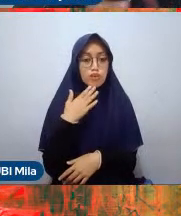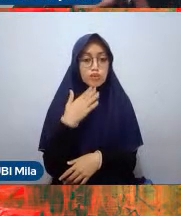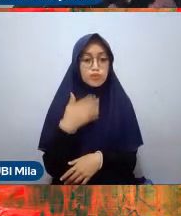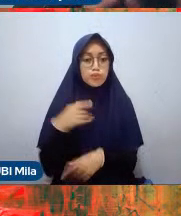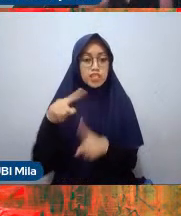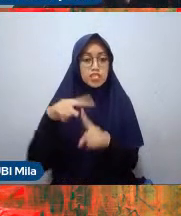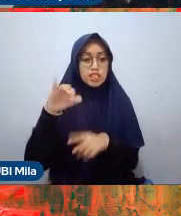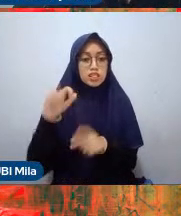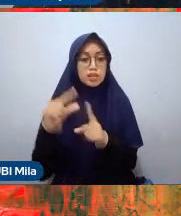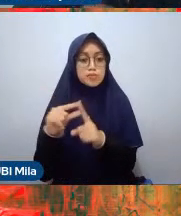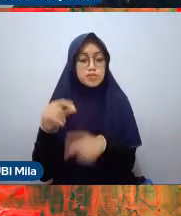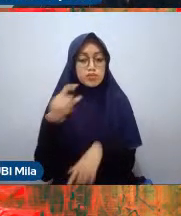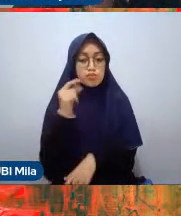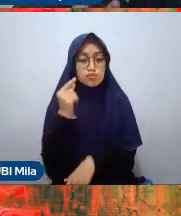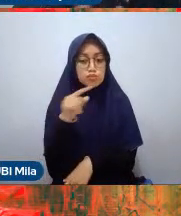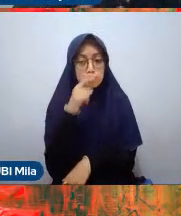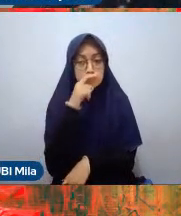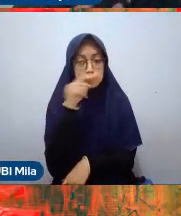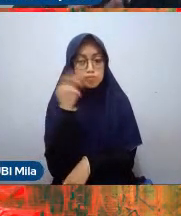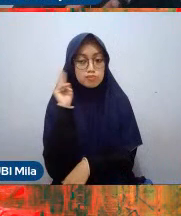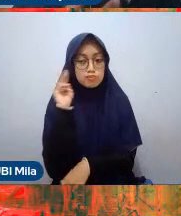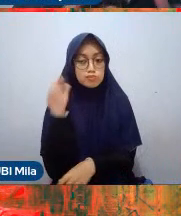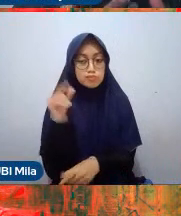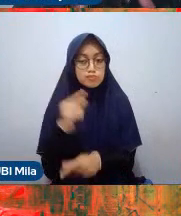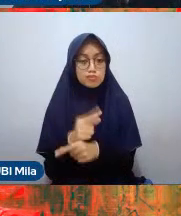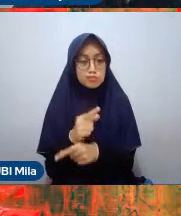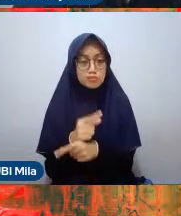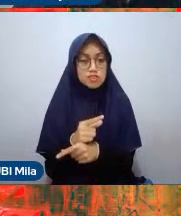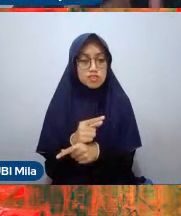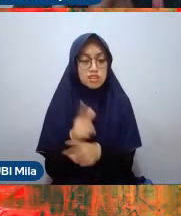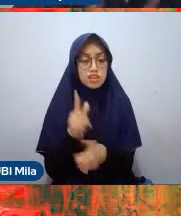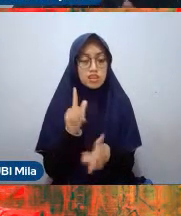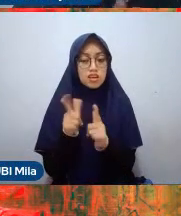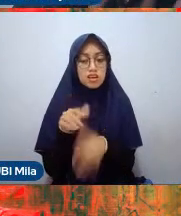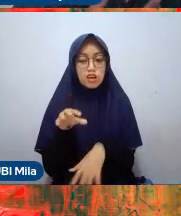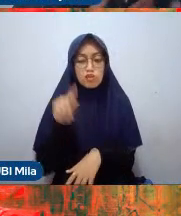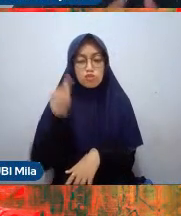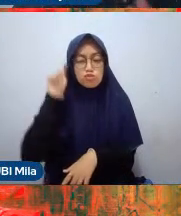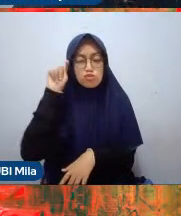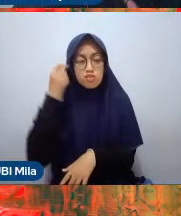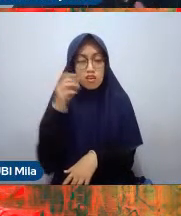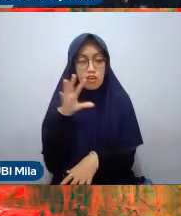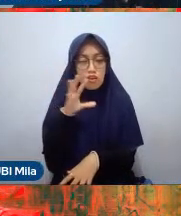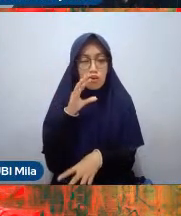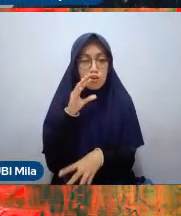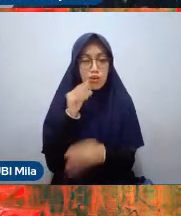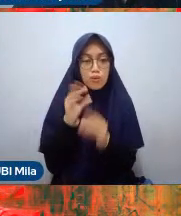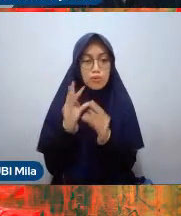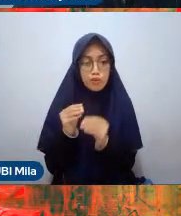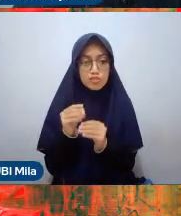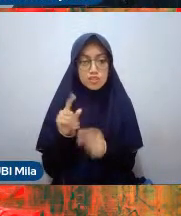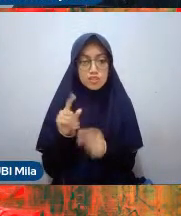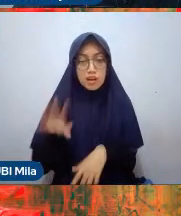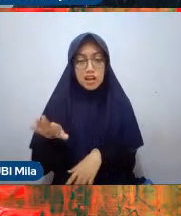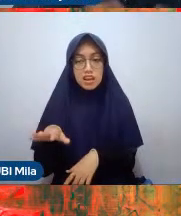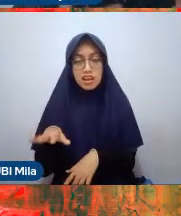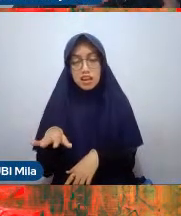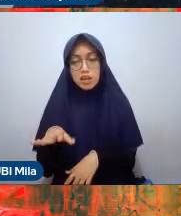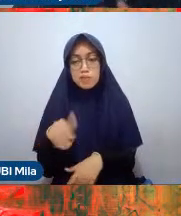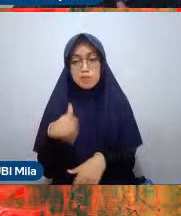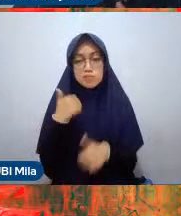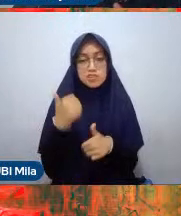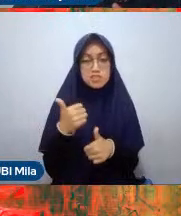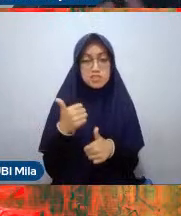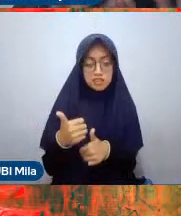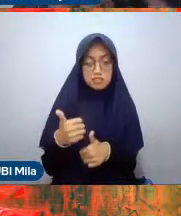bunda, bapak ibu guru. Kalau susah ngomong sama anak, bisa dimulai dengan main play-doh bareng. Kenapa? Karena si